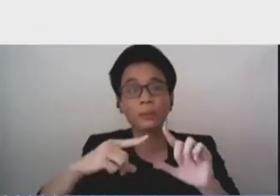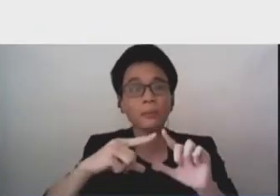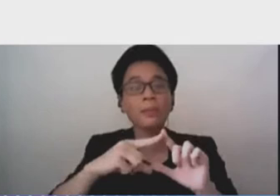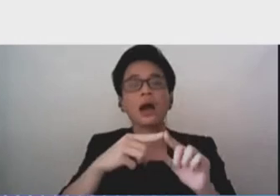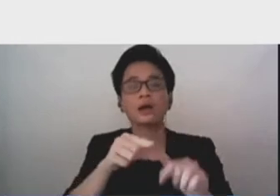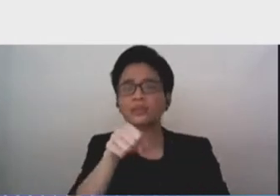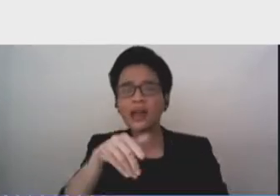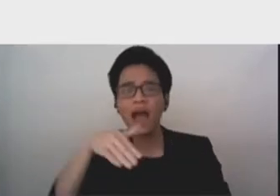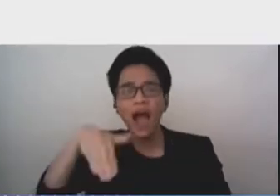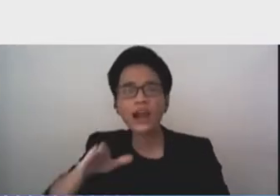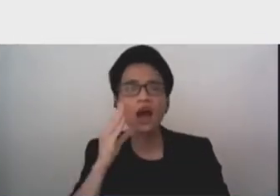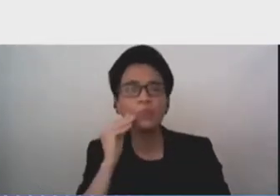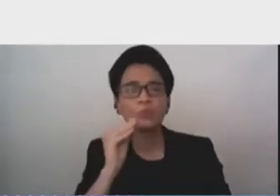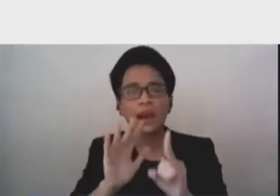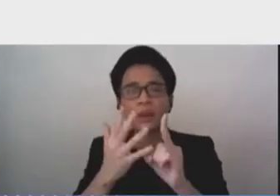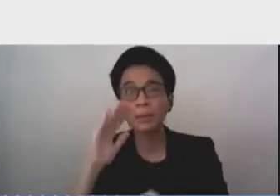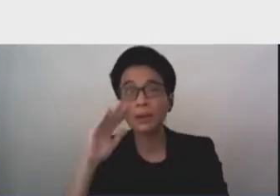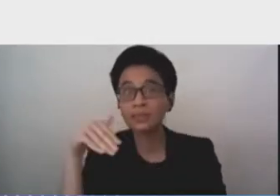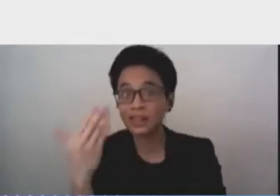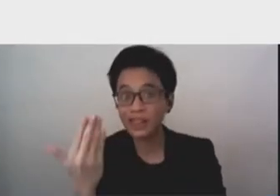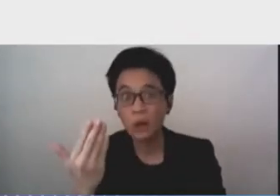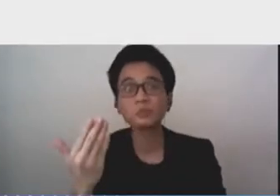15 tahun ya, kalau misalkan kita